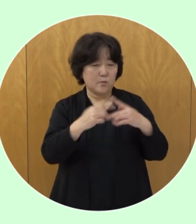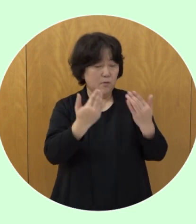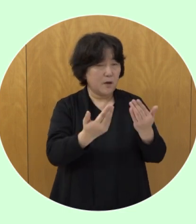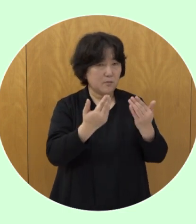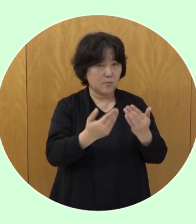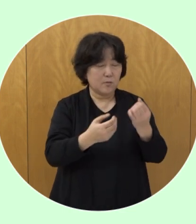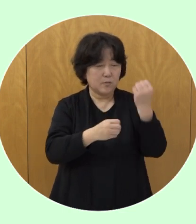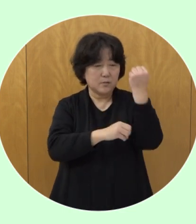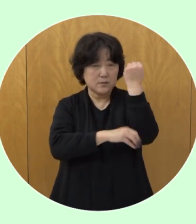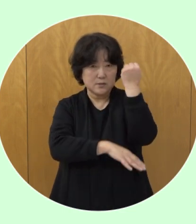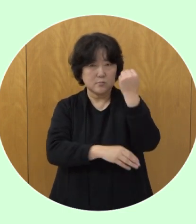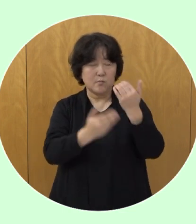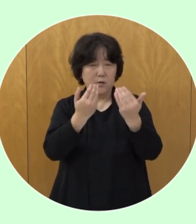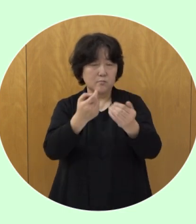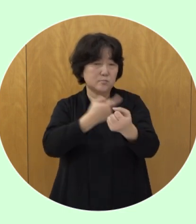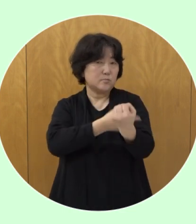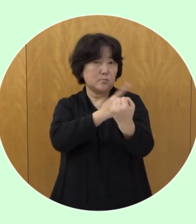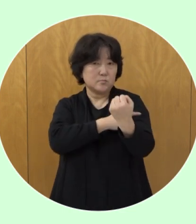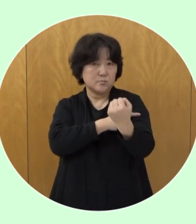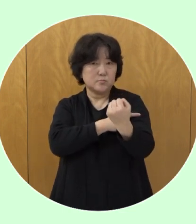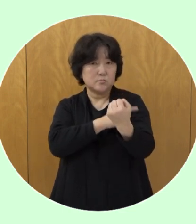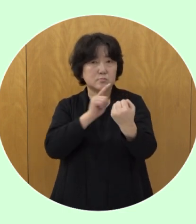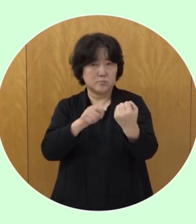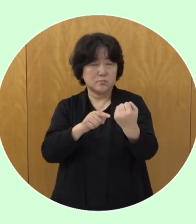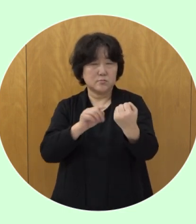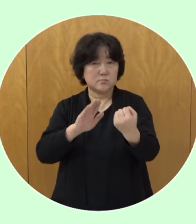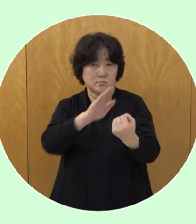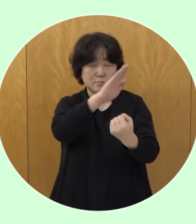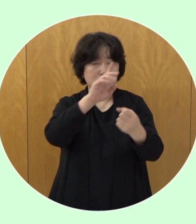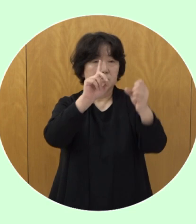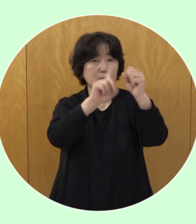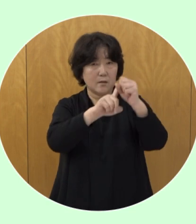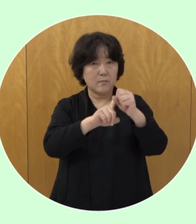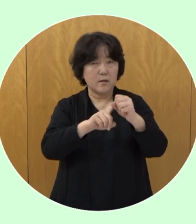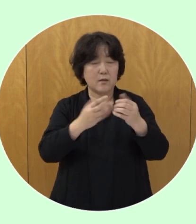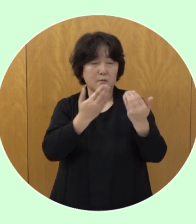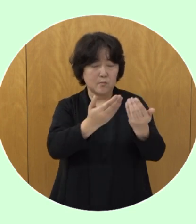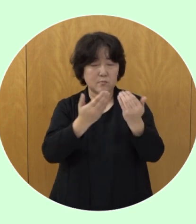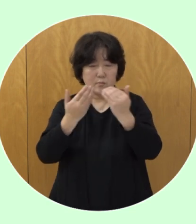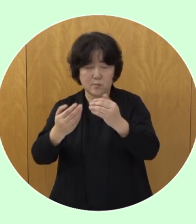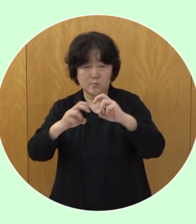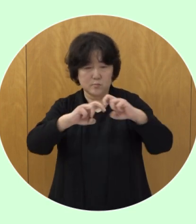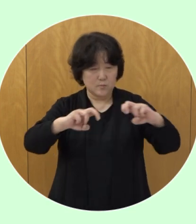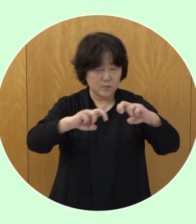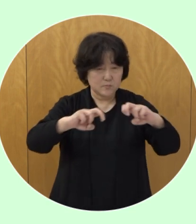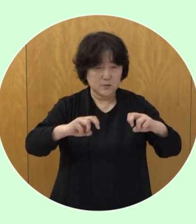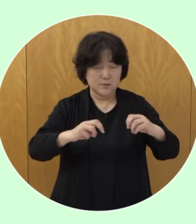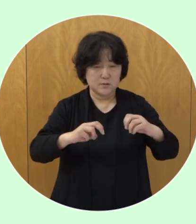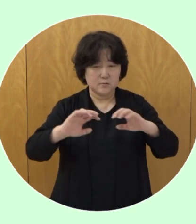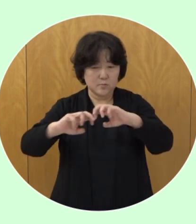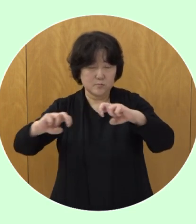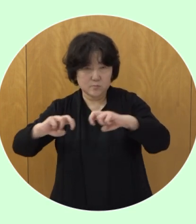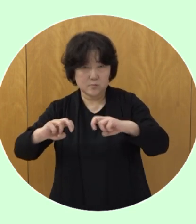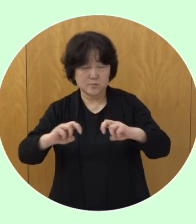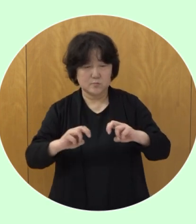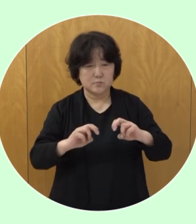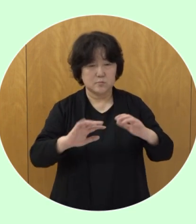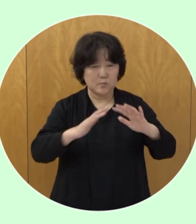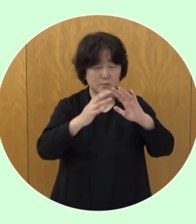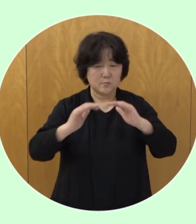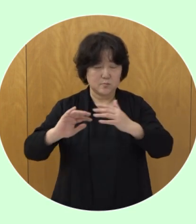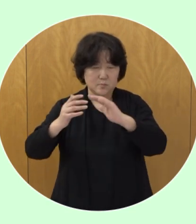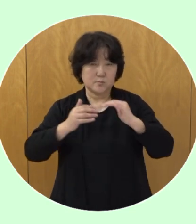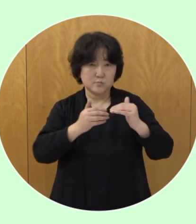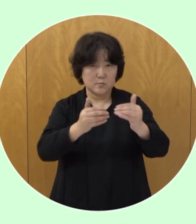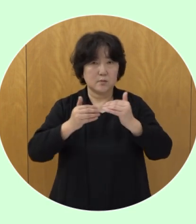力の向上に向け、各校の課題を分析し、取り組みを進めているところでございますが、授業